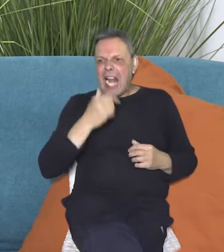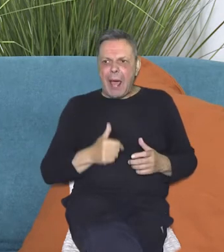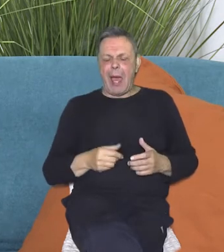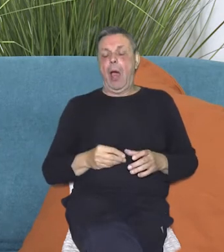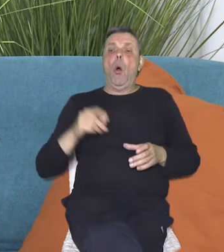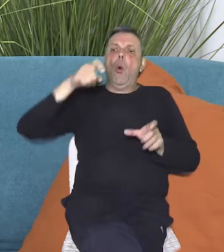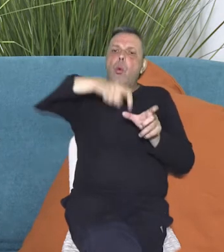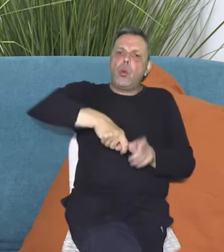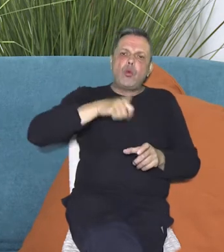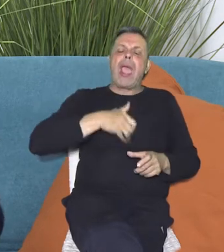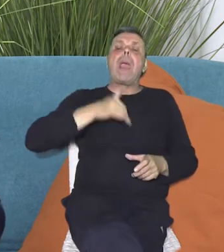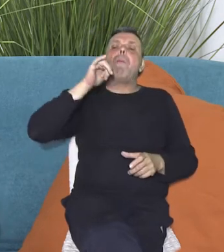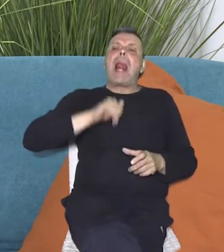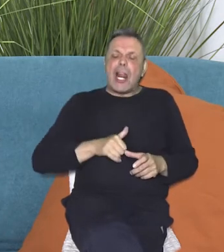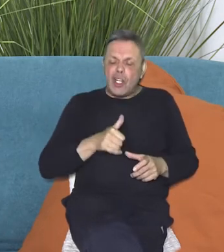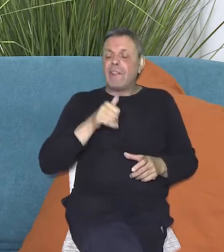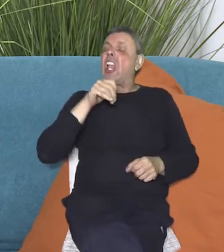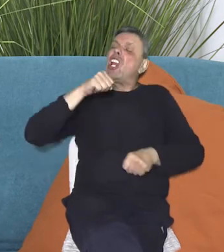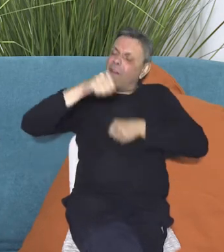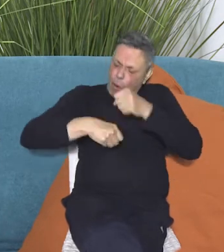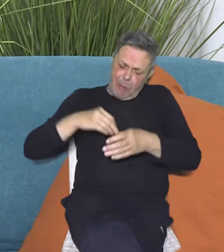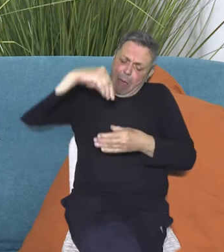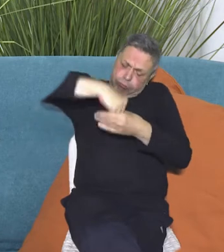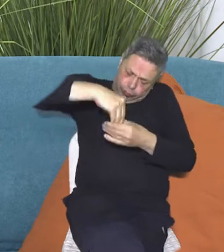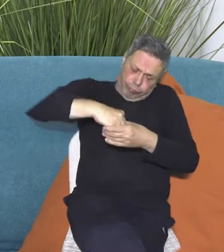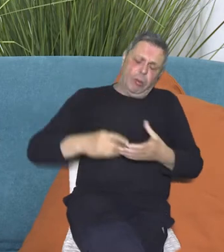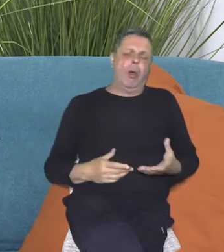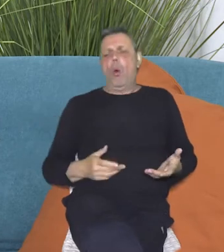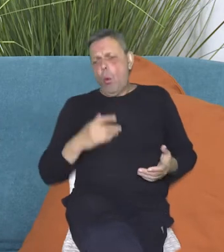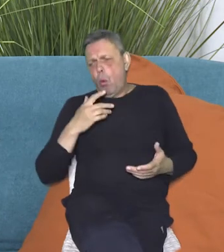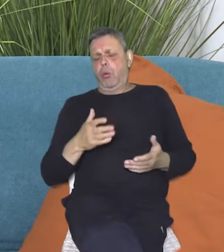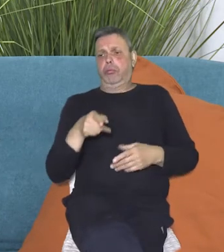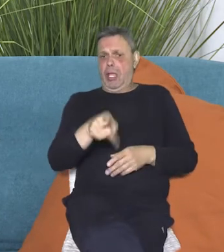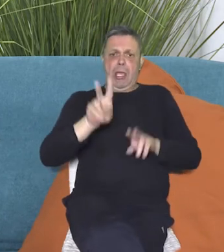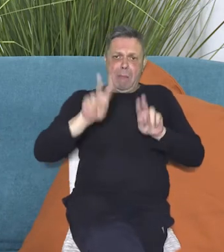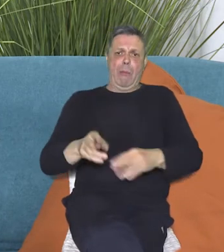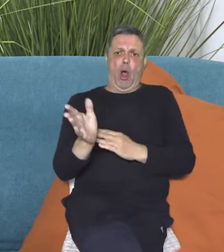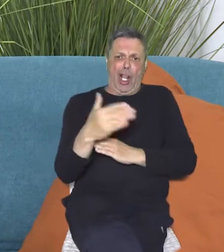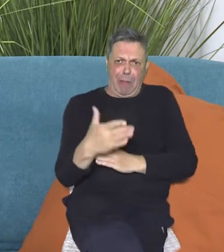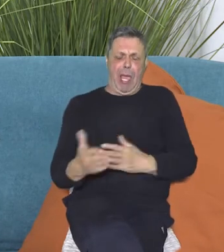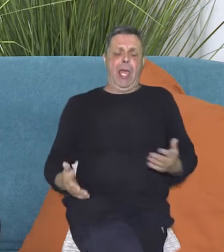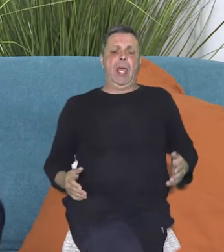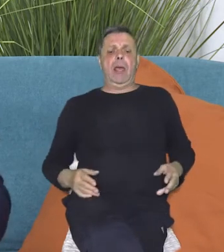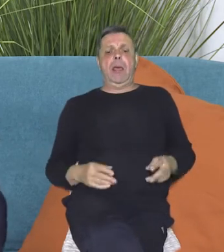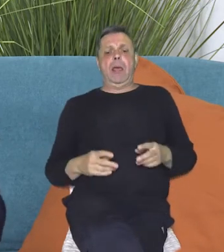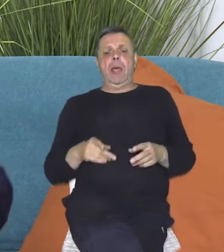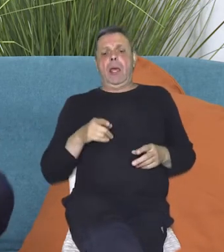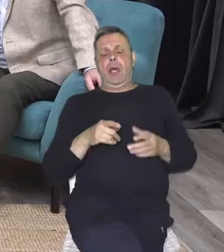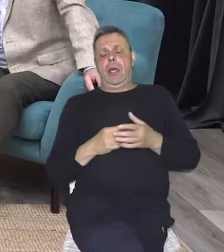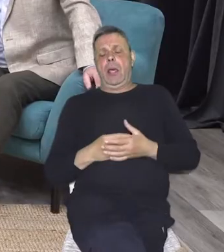uključuje i bjelančevine i to životinskog porijekla. Znači, u mediteranskoj prehrani su vam ribe te koje su na neki način